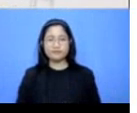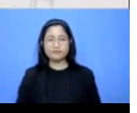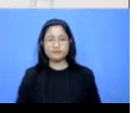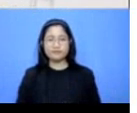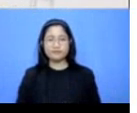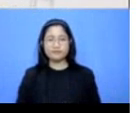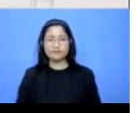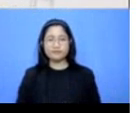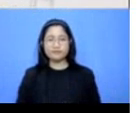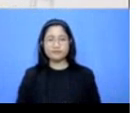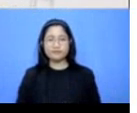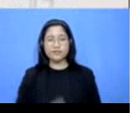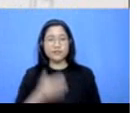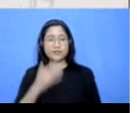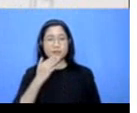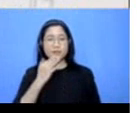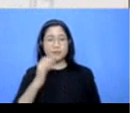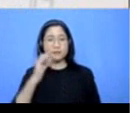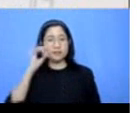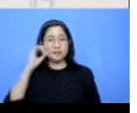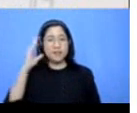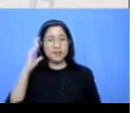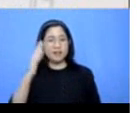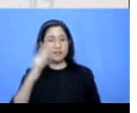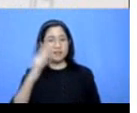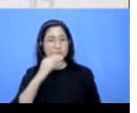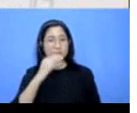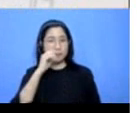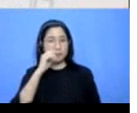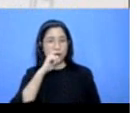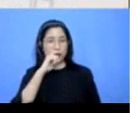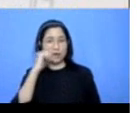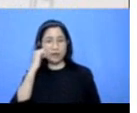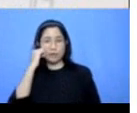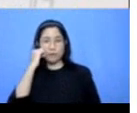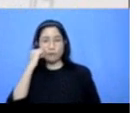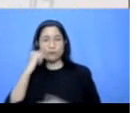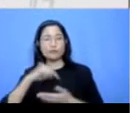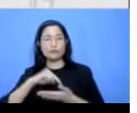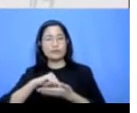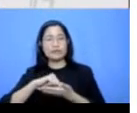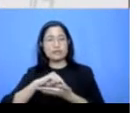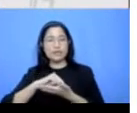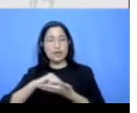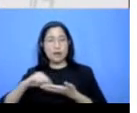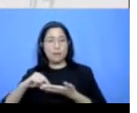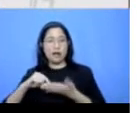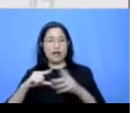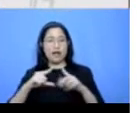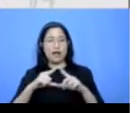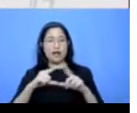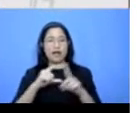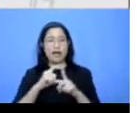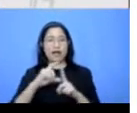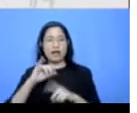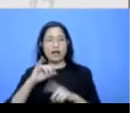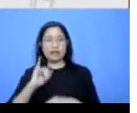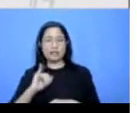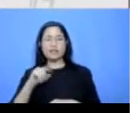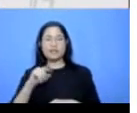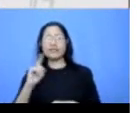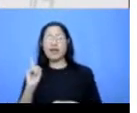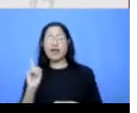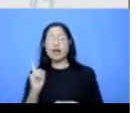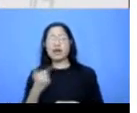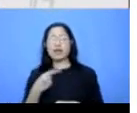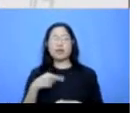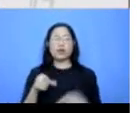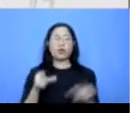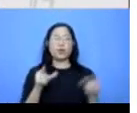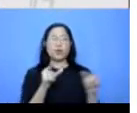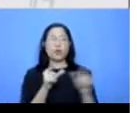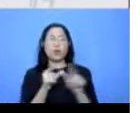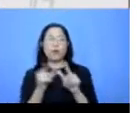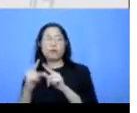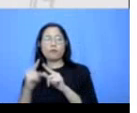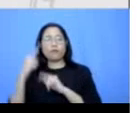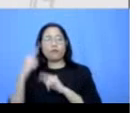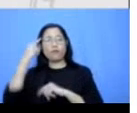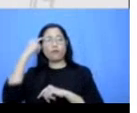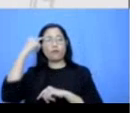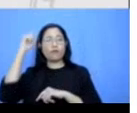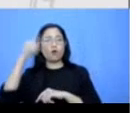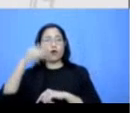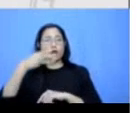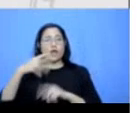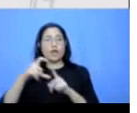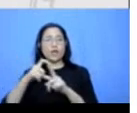Selamat siang Bapak dan Ibu. Nama saya Adi, saya dari Web Sisters for Edu. Saya akan bercerita, sharing